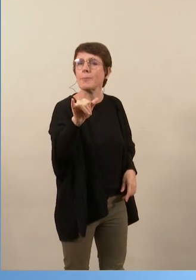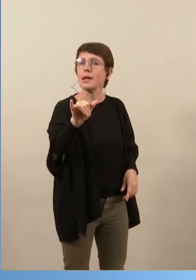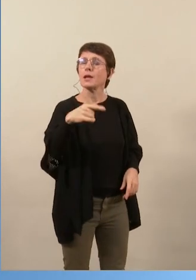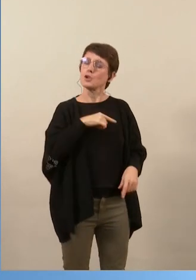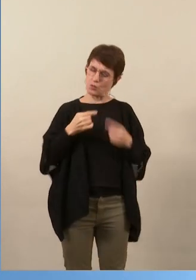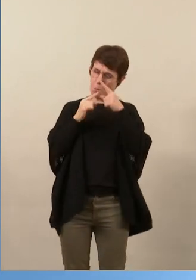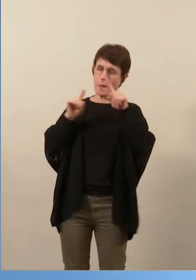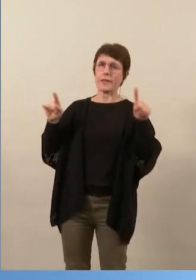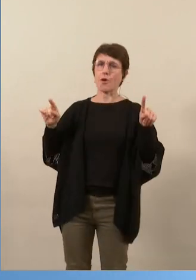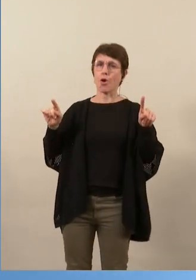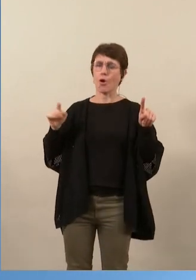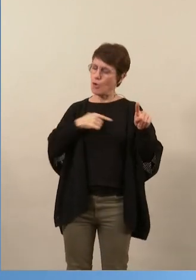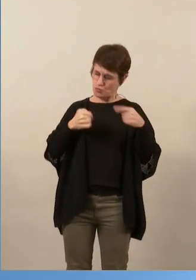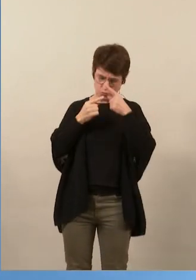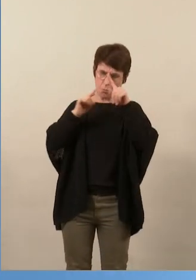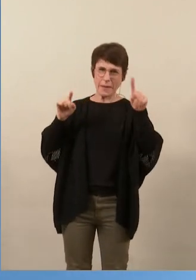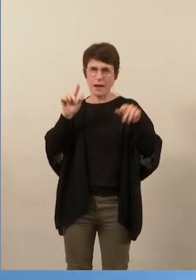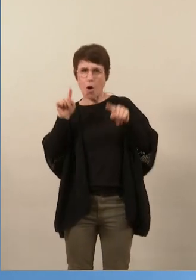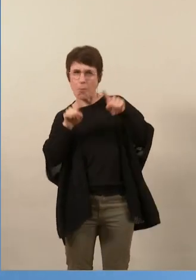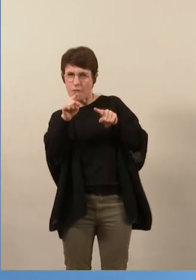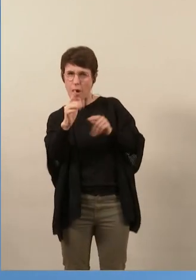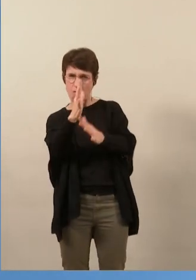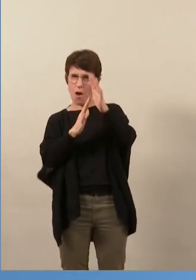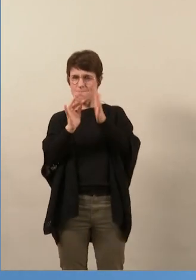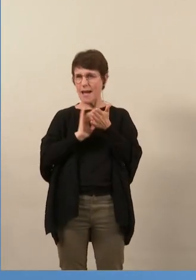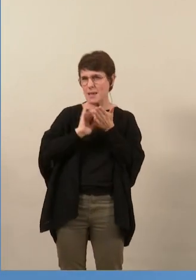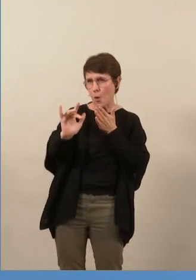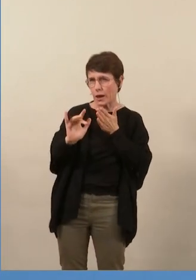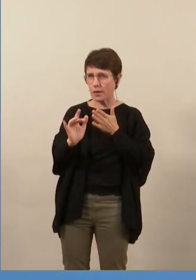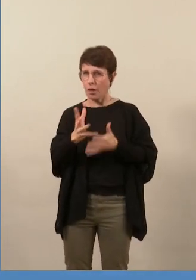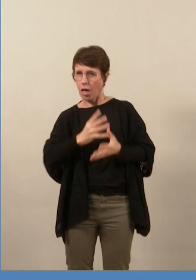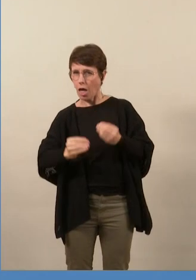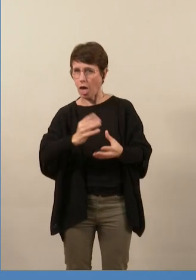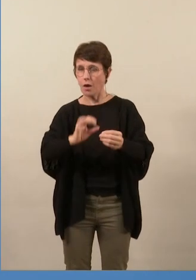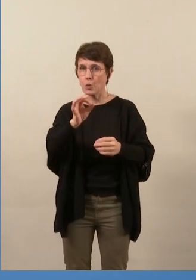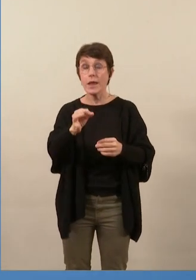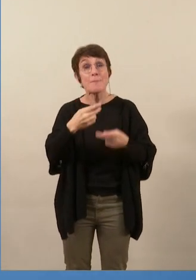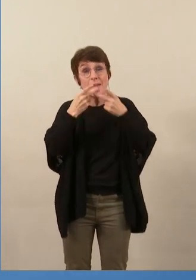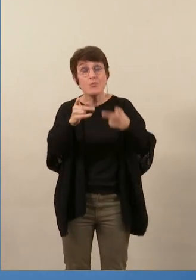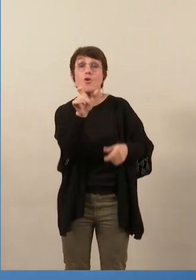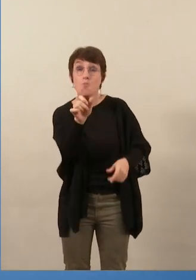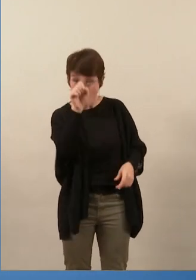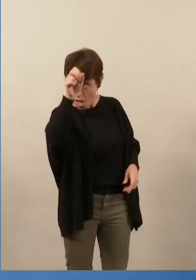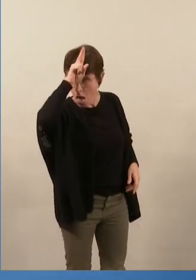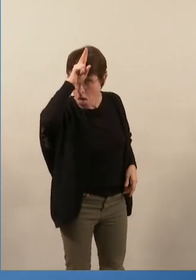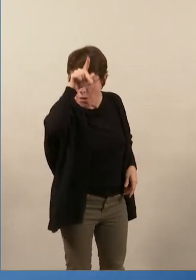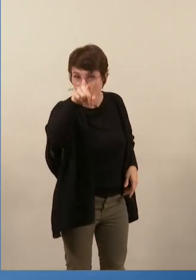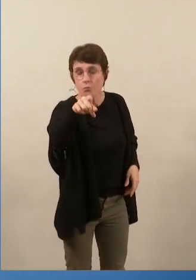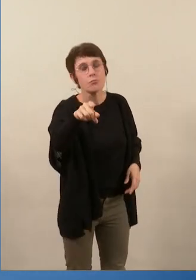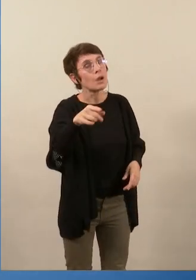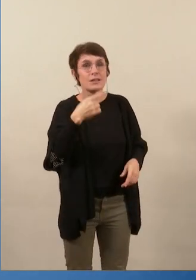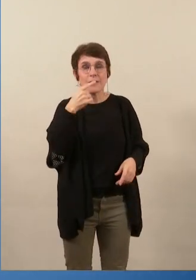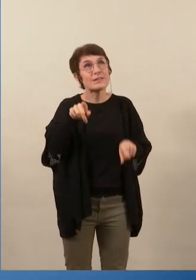dites on pense que parfois elles sont hypocrites elles correspondent pas à la réalité mais par contre la stupidité c'est de juger de niveau